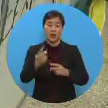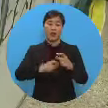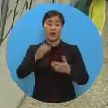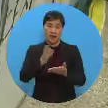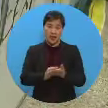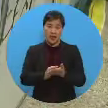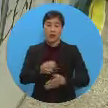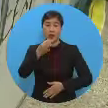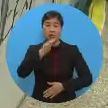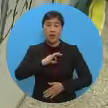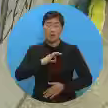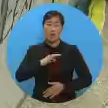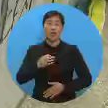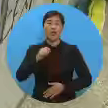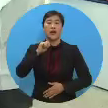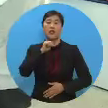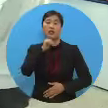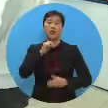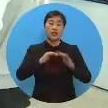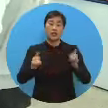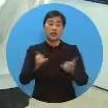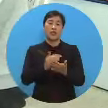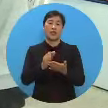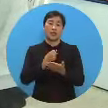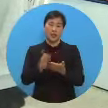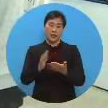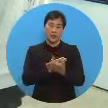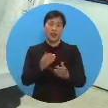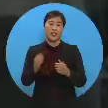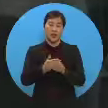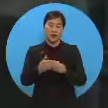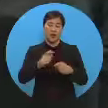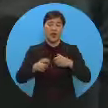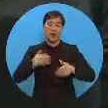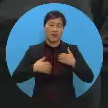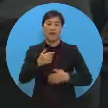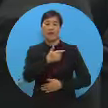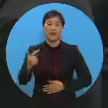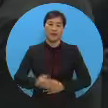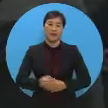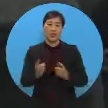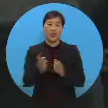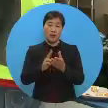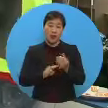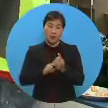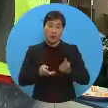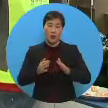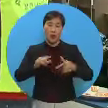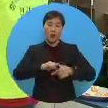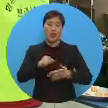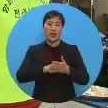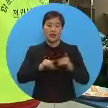아니라 판매 수익금은 불우이웃에게 쓰이기 때문에 사는 사람의 기쁨도 두 배입니다. 직접 판매에 나선 도민